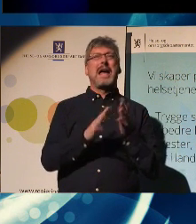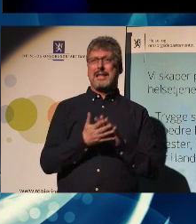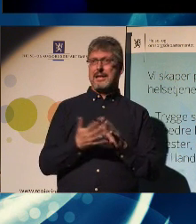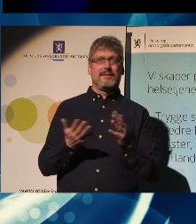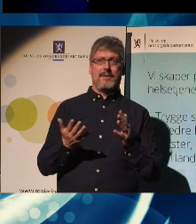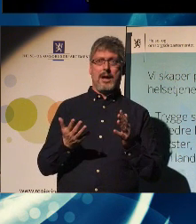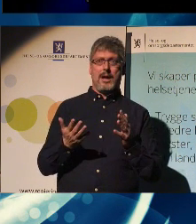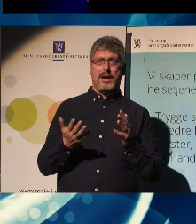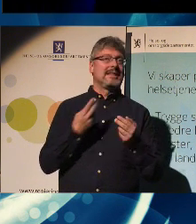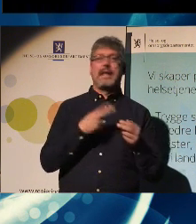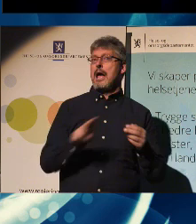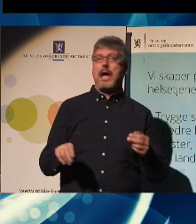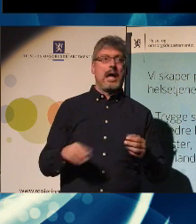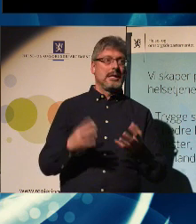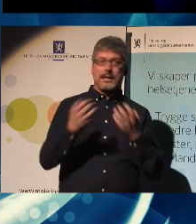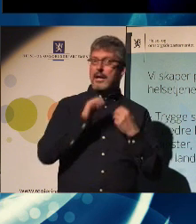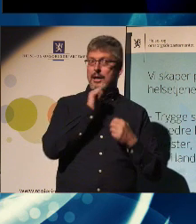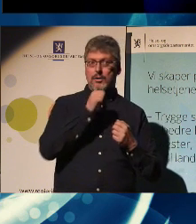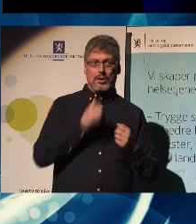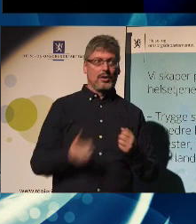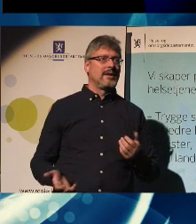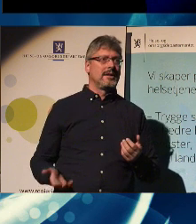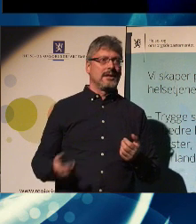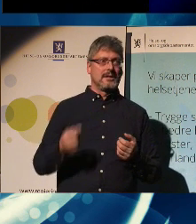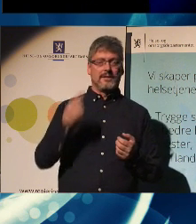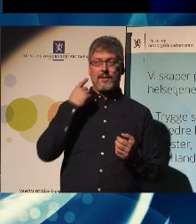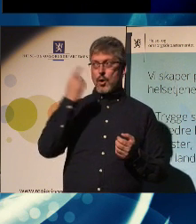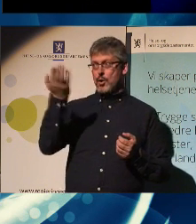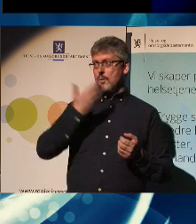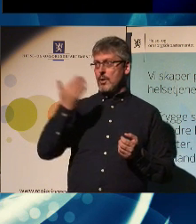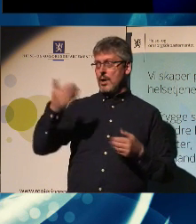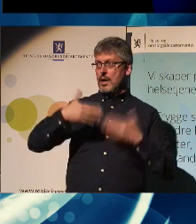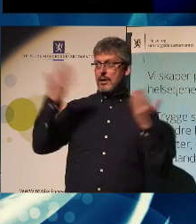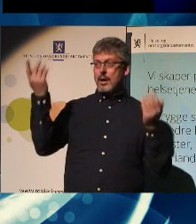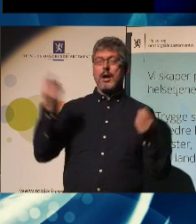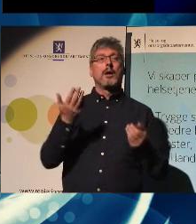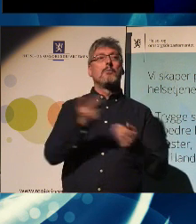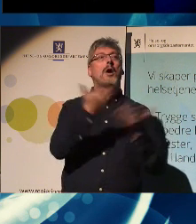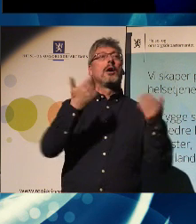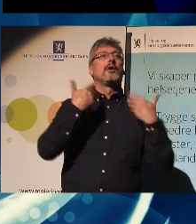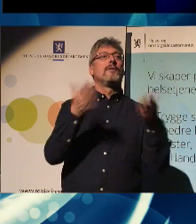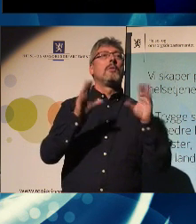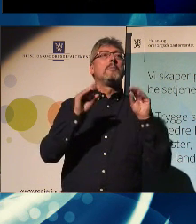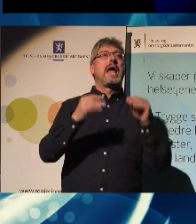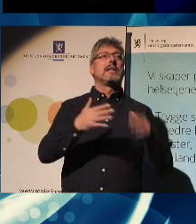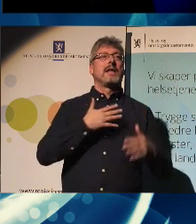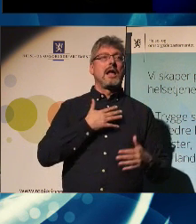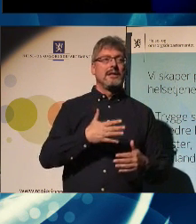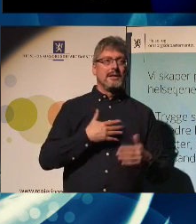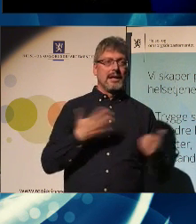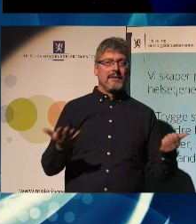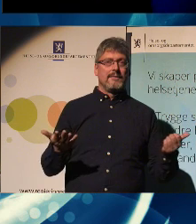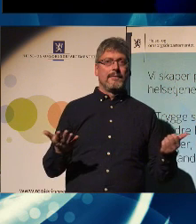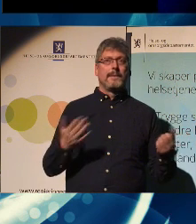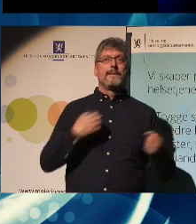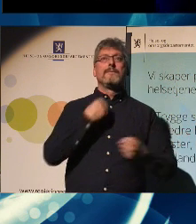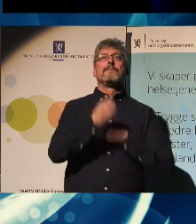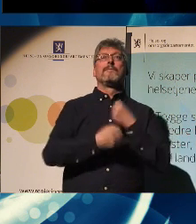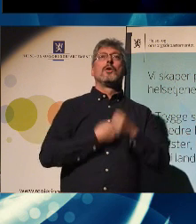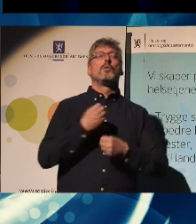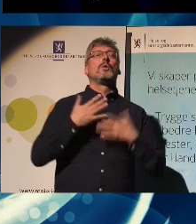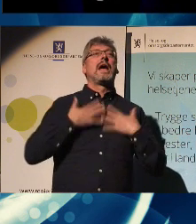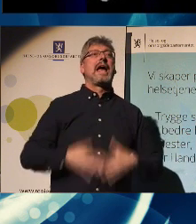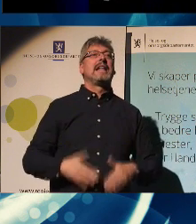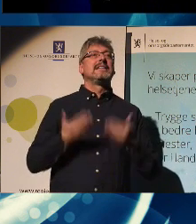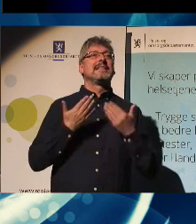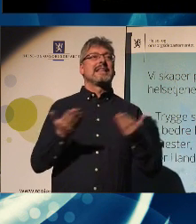det trenger ikke å nødvendigvis være feil, det har vi hørt mye om i dag. Mange får et bedre liv, Vi får gjort helsetjenesten